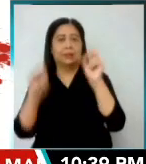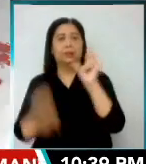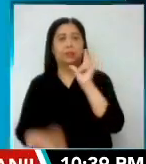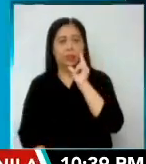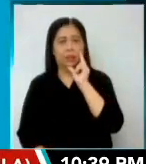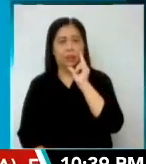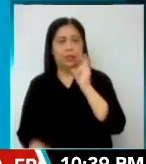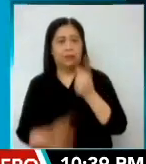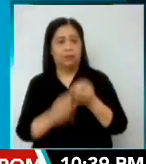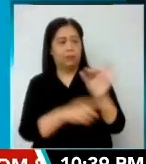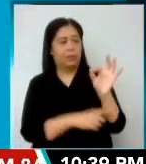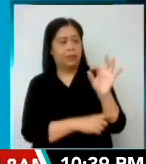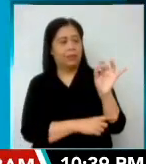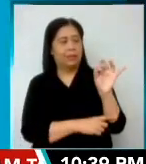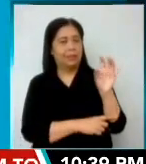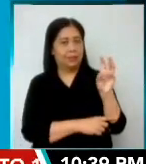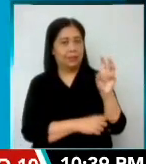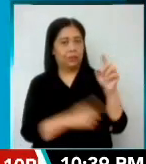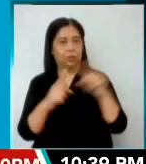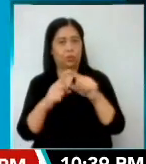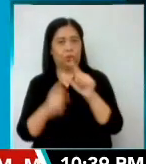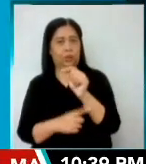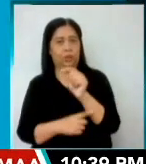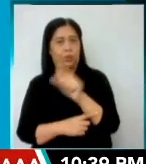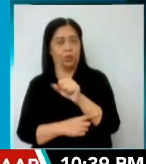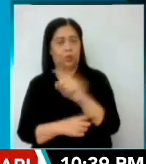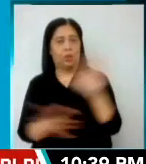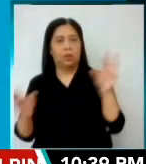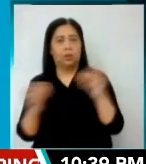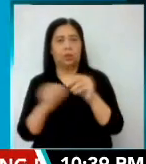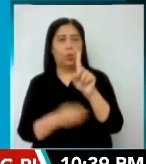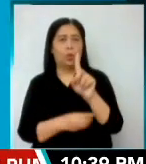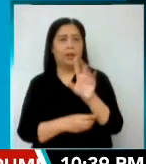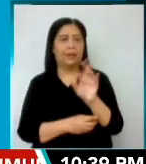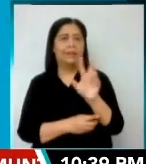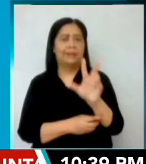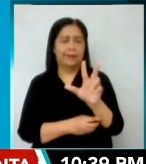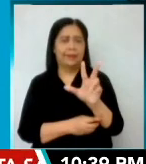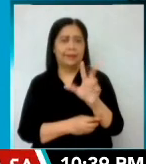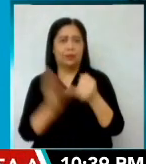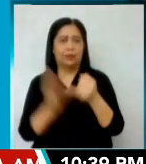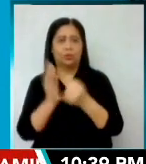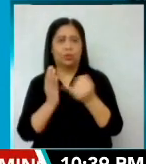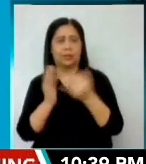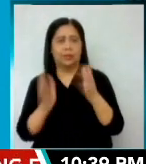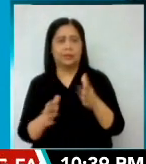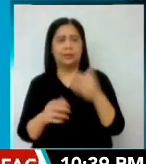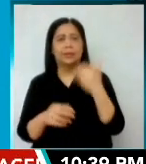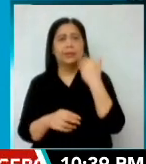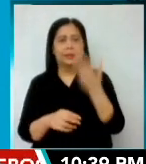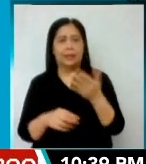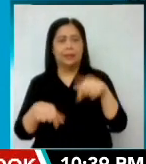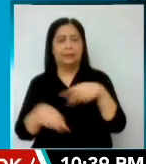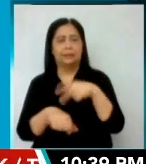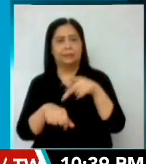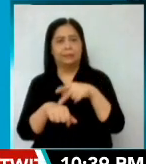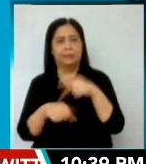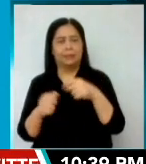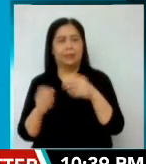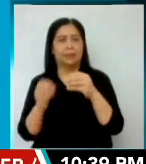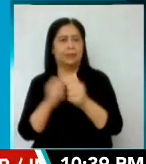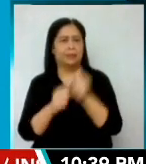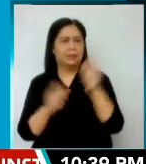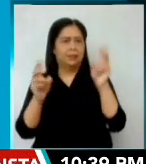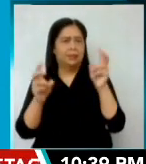1986 hanggang 2021, 193 na mamamahayag ang napatay sa bansa. Pinakamarami sa tinaguriang